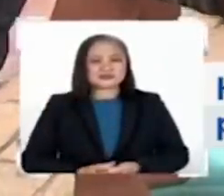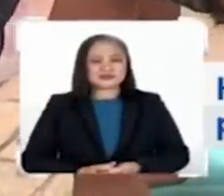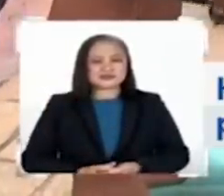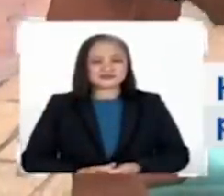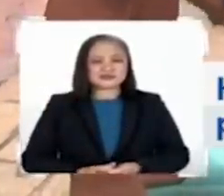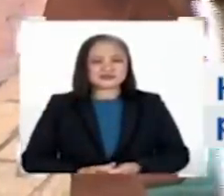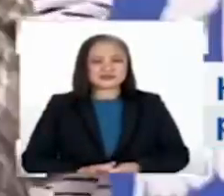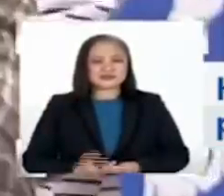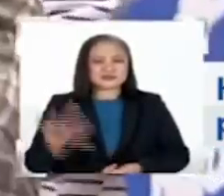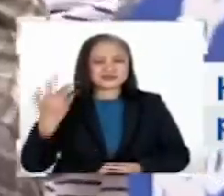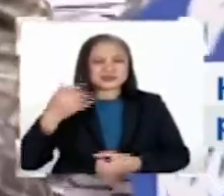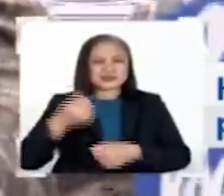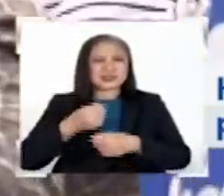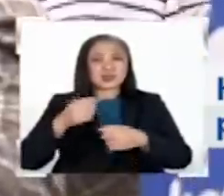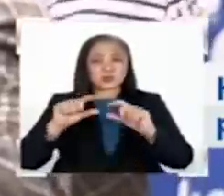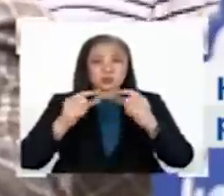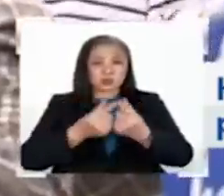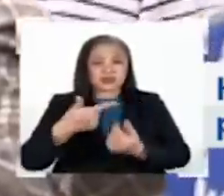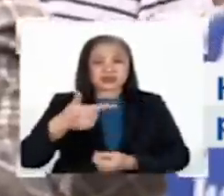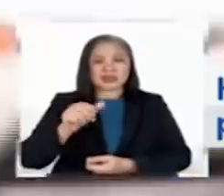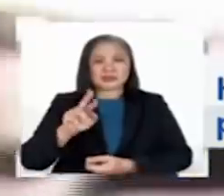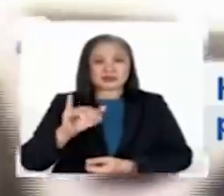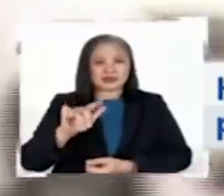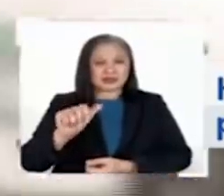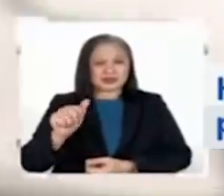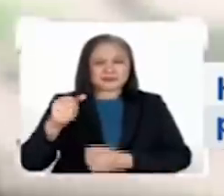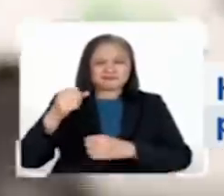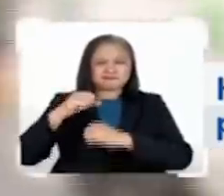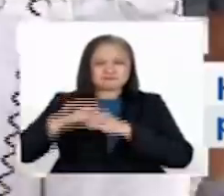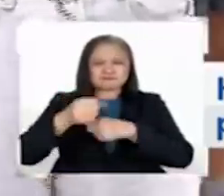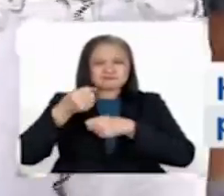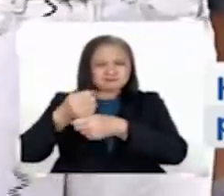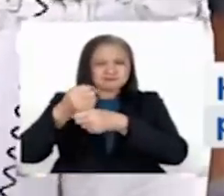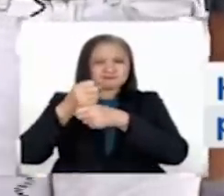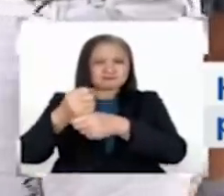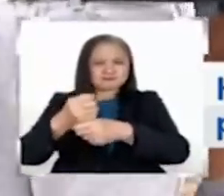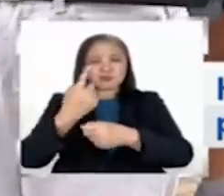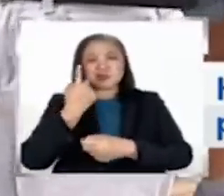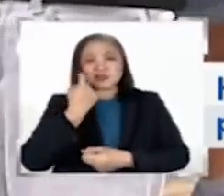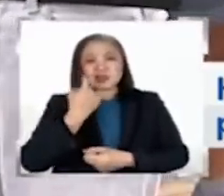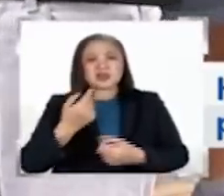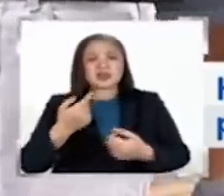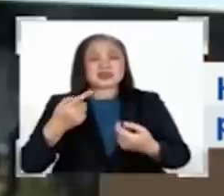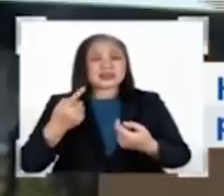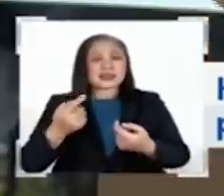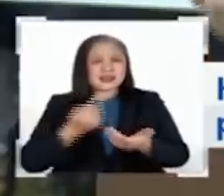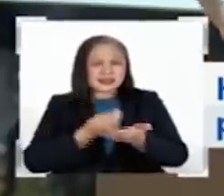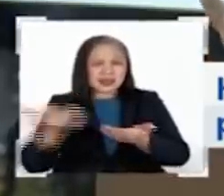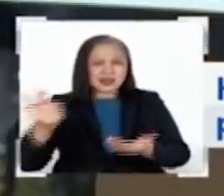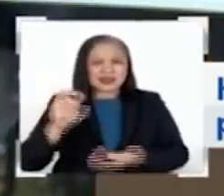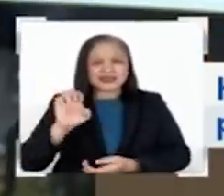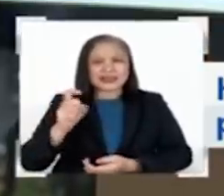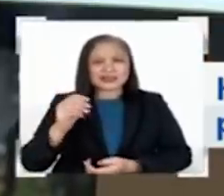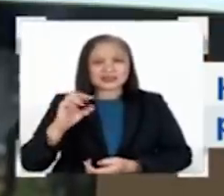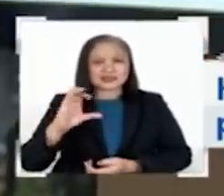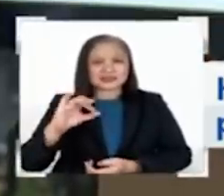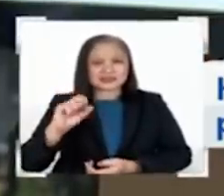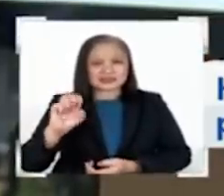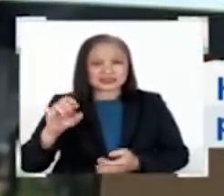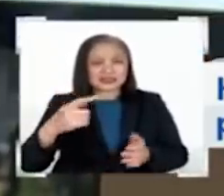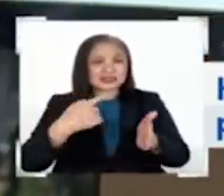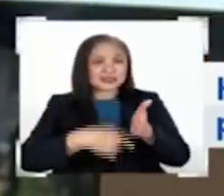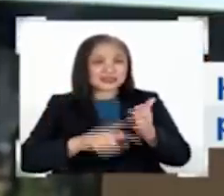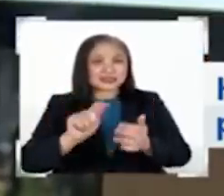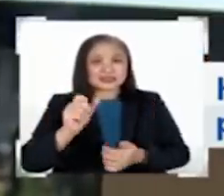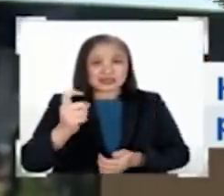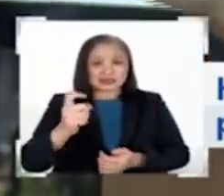Ang grupong Gabriela na nangalampag kanina, inihirit na tanggalin ang excise tax sa langis. Sabi ni House Speaker Lord Alan